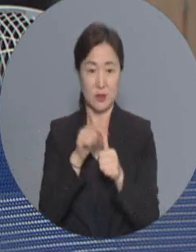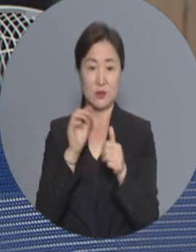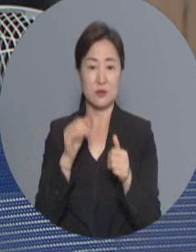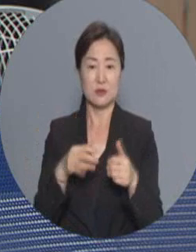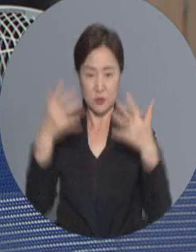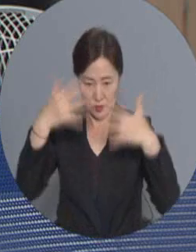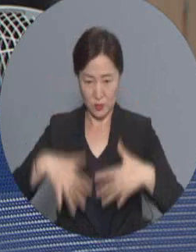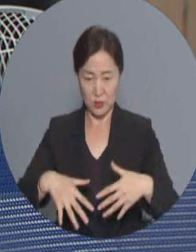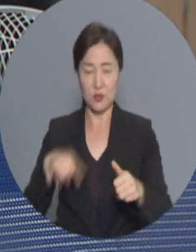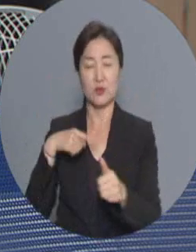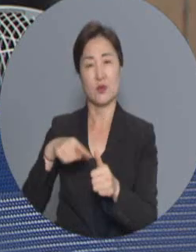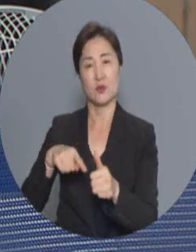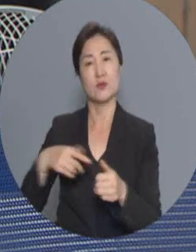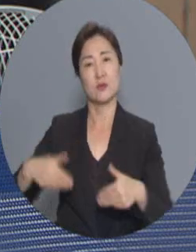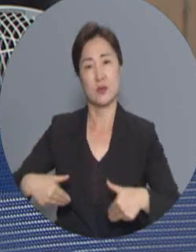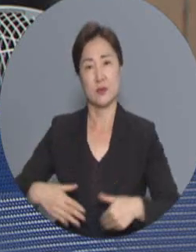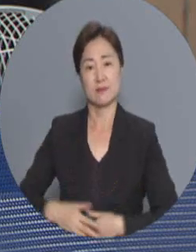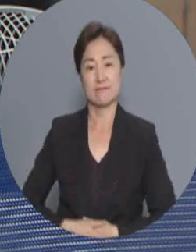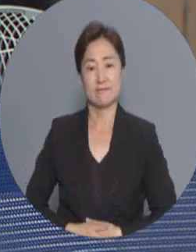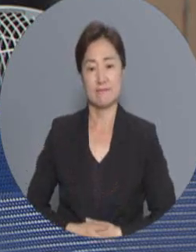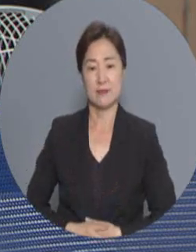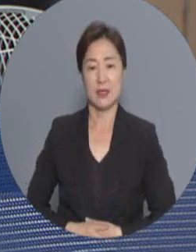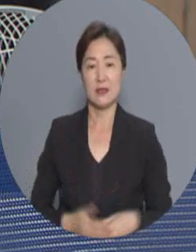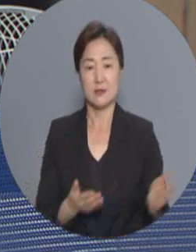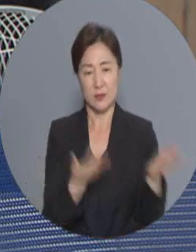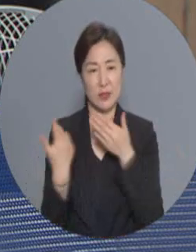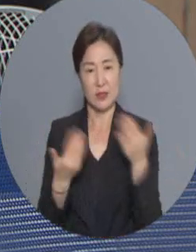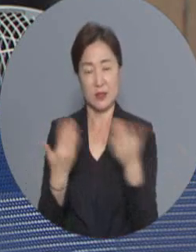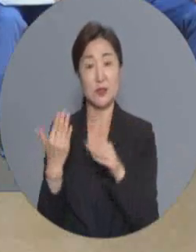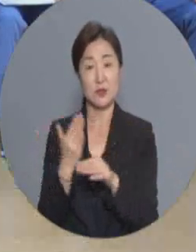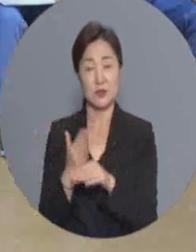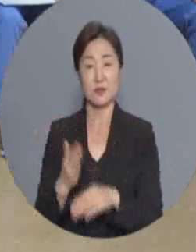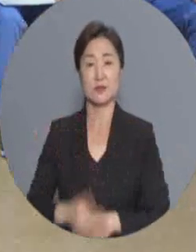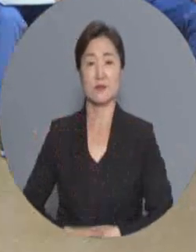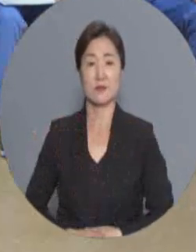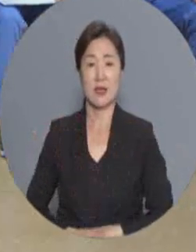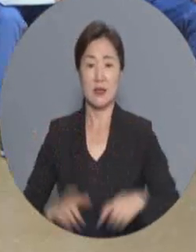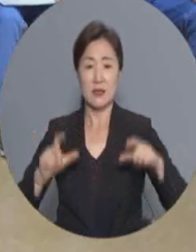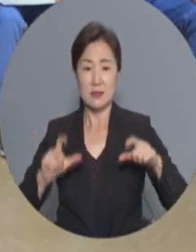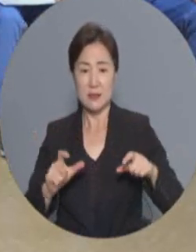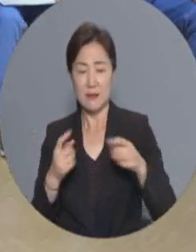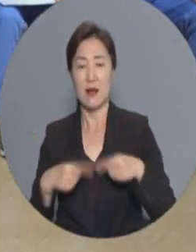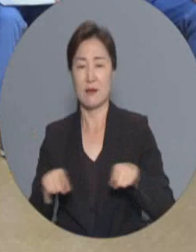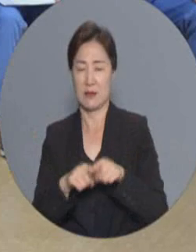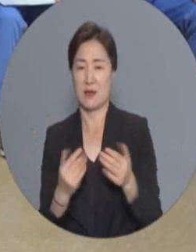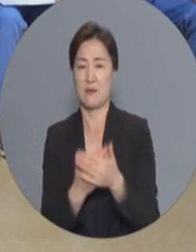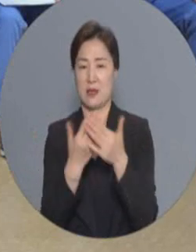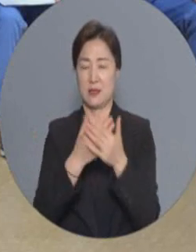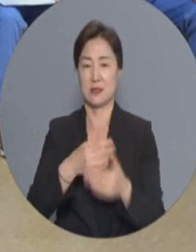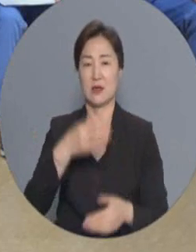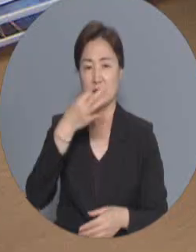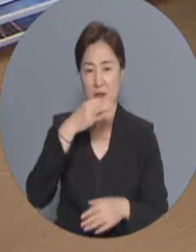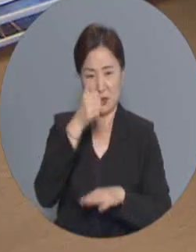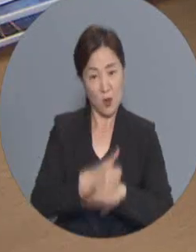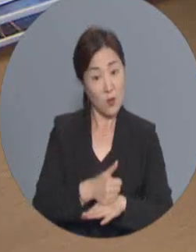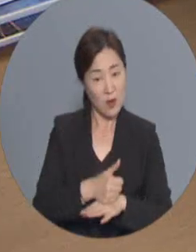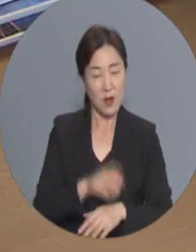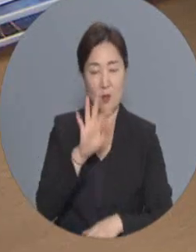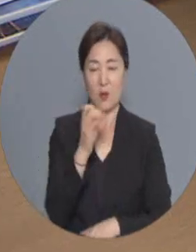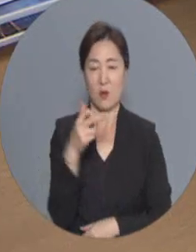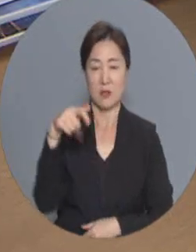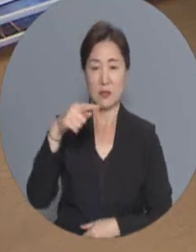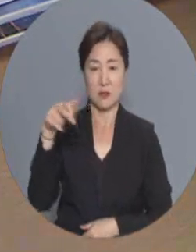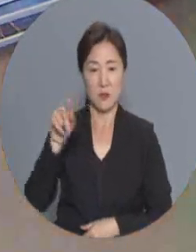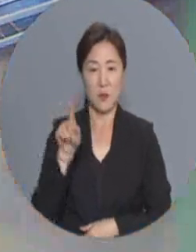전제로 교육을 시켜서 그런 쪽으로 좀 유도를 하고 있습니다. 지역 상생의 또 다른 결실인 포스코 아카데미의 본래